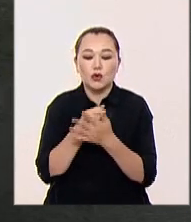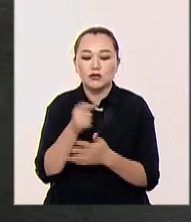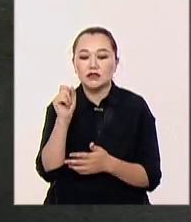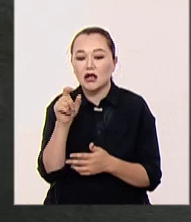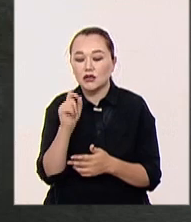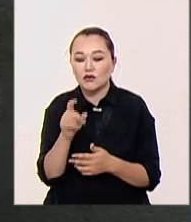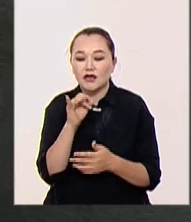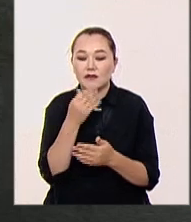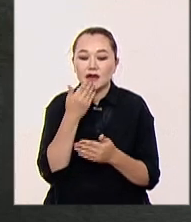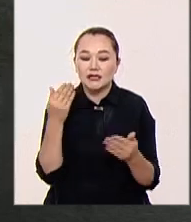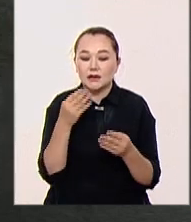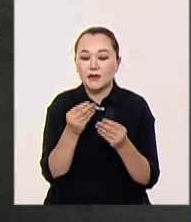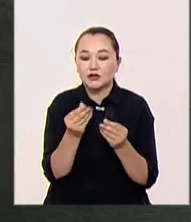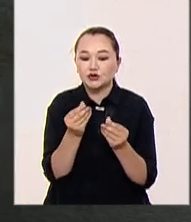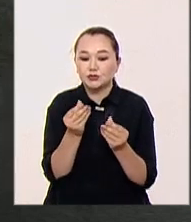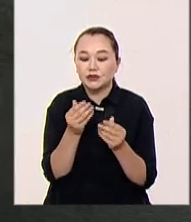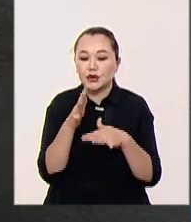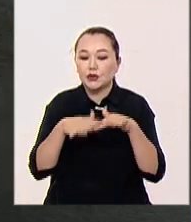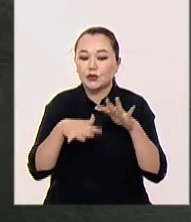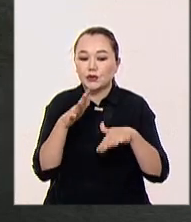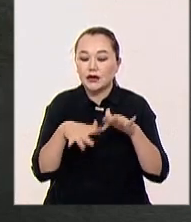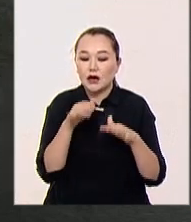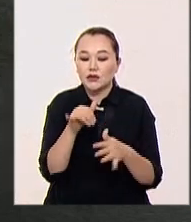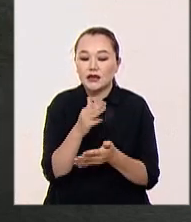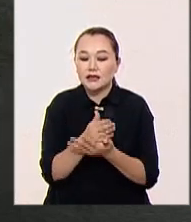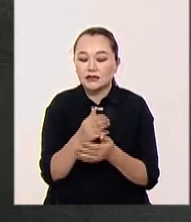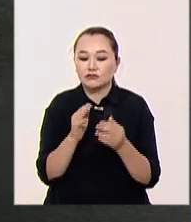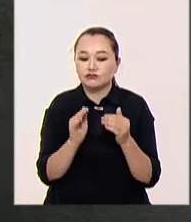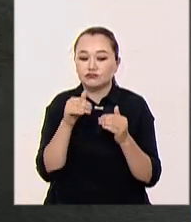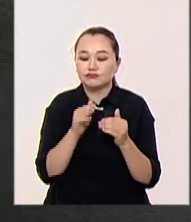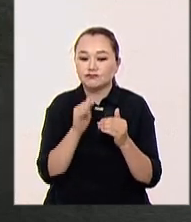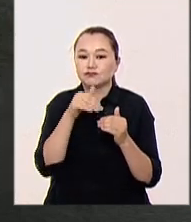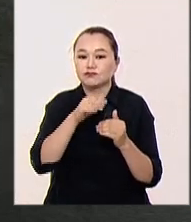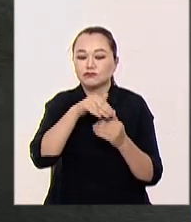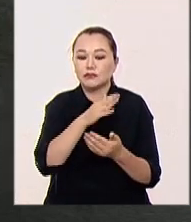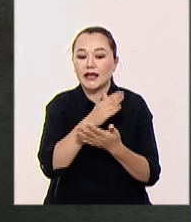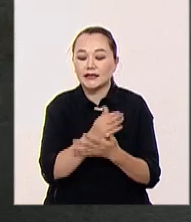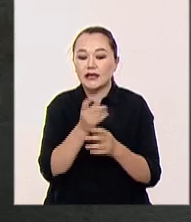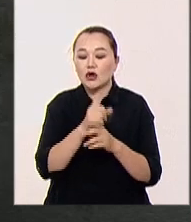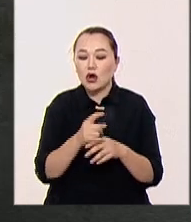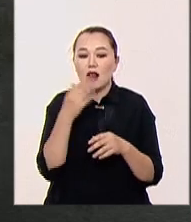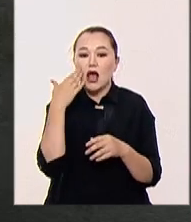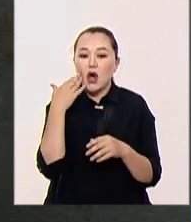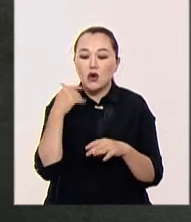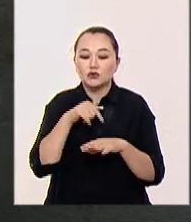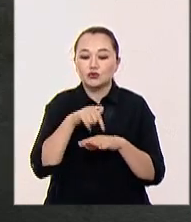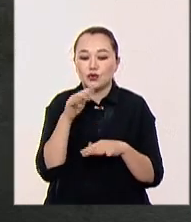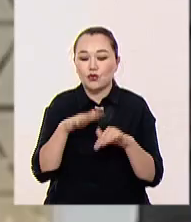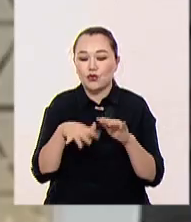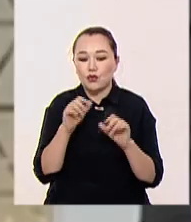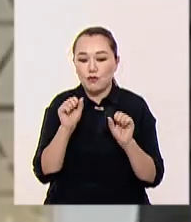И последнее. Пощупать купюру. Есть ли на ней высокорельефные выпуклые элементы, которые легко чувствуются